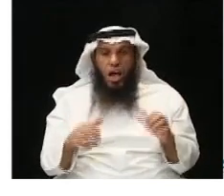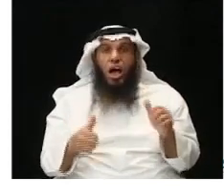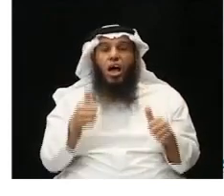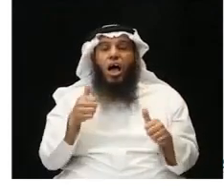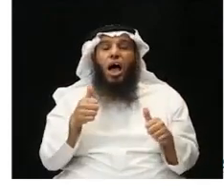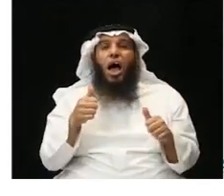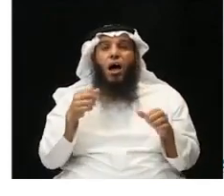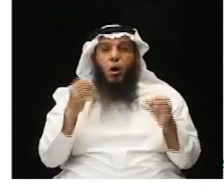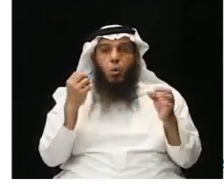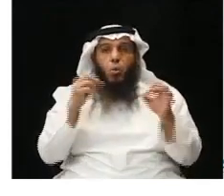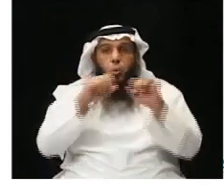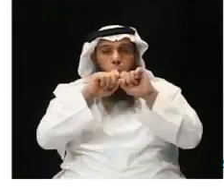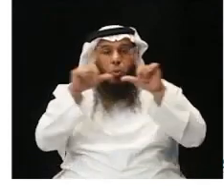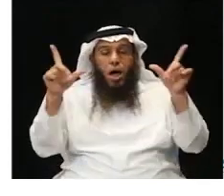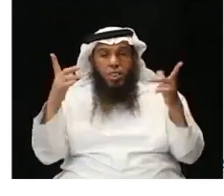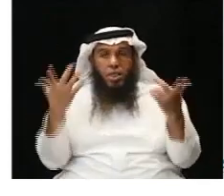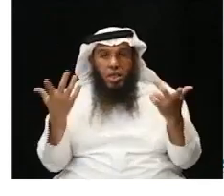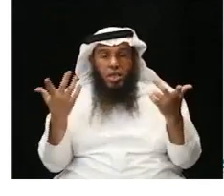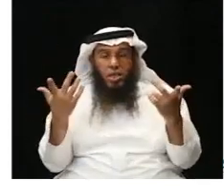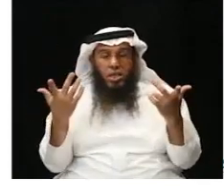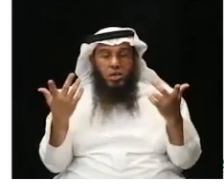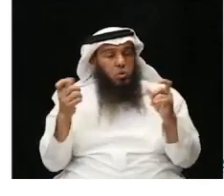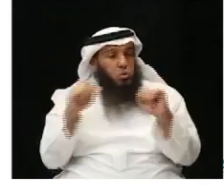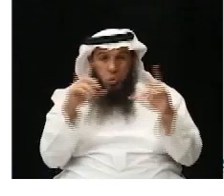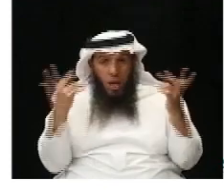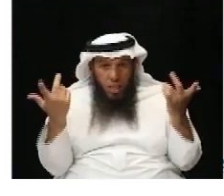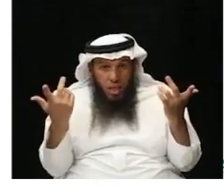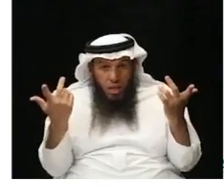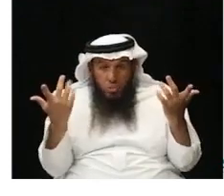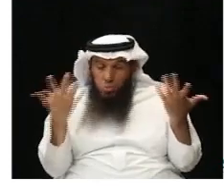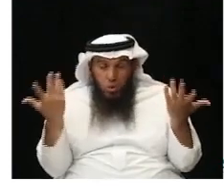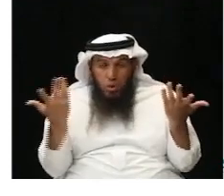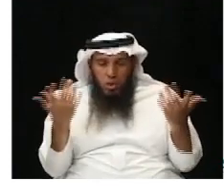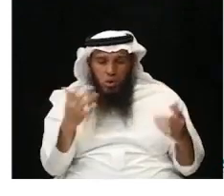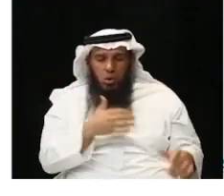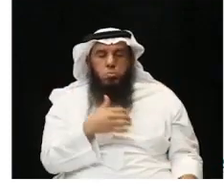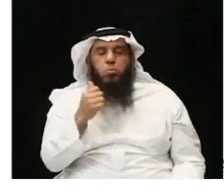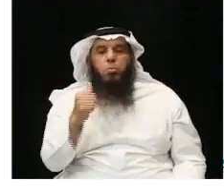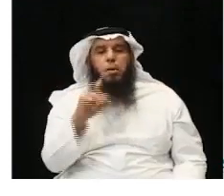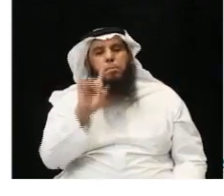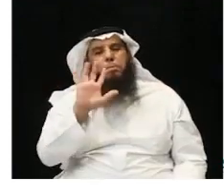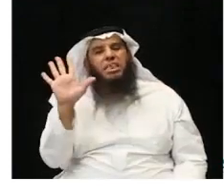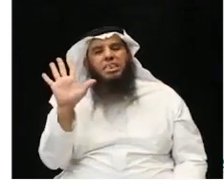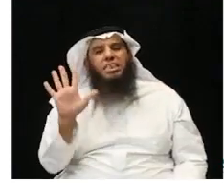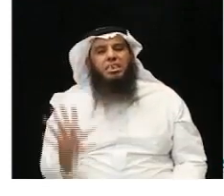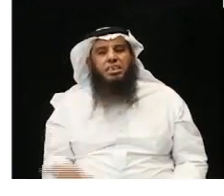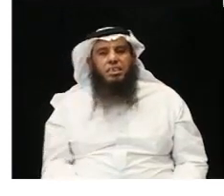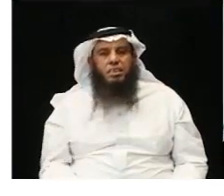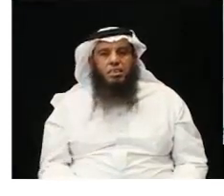لعلامة لمن؟ لمن يا شباب؟ للمؤمنين.